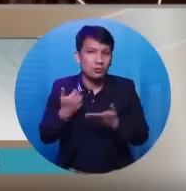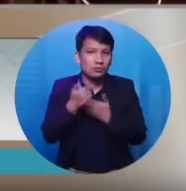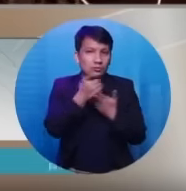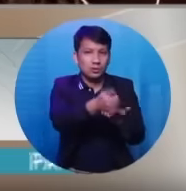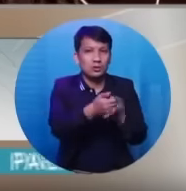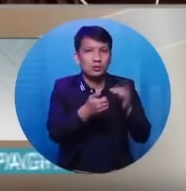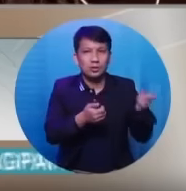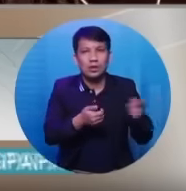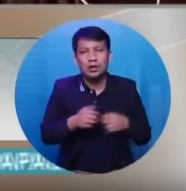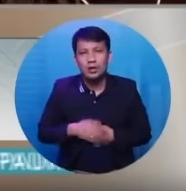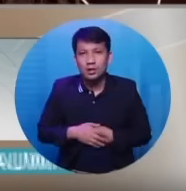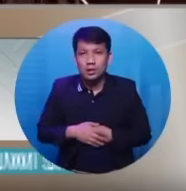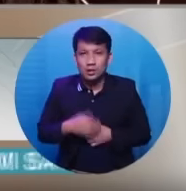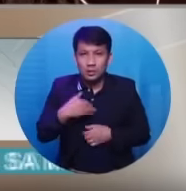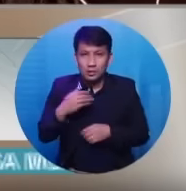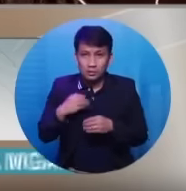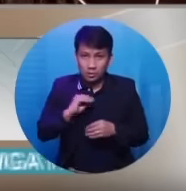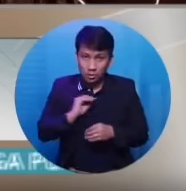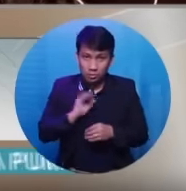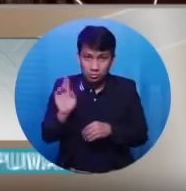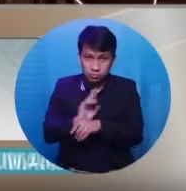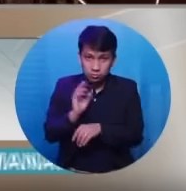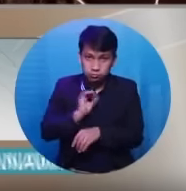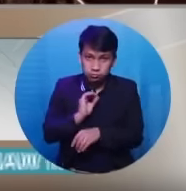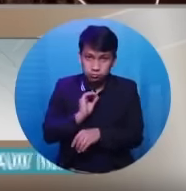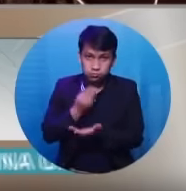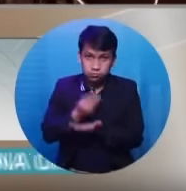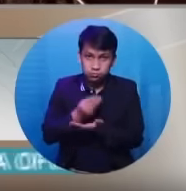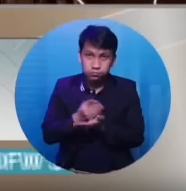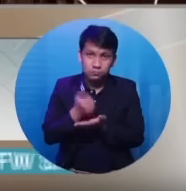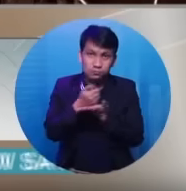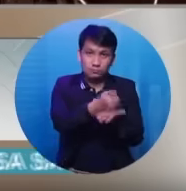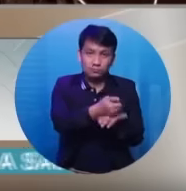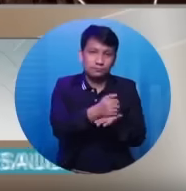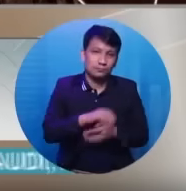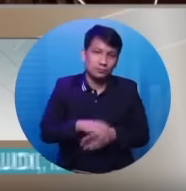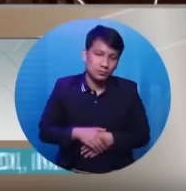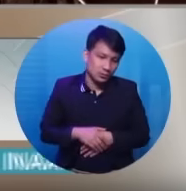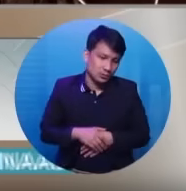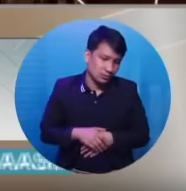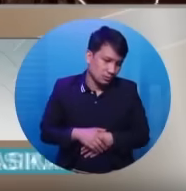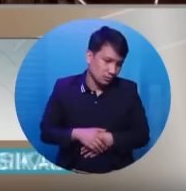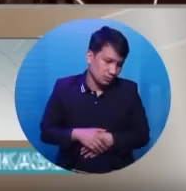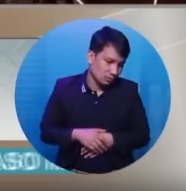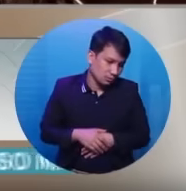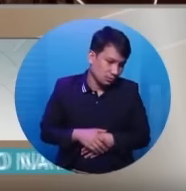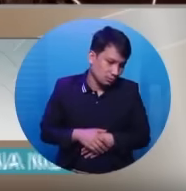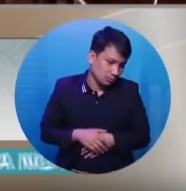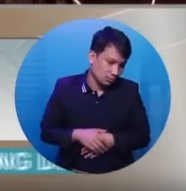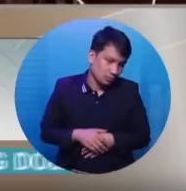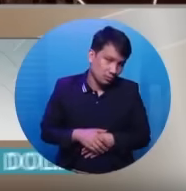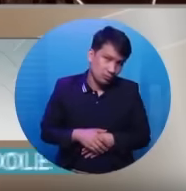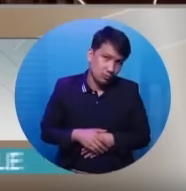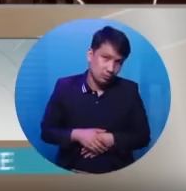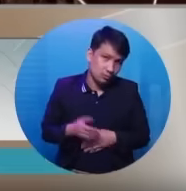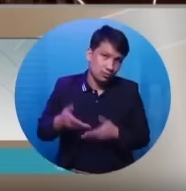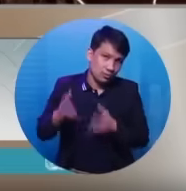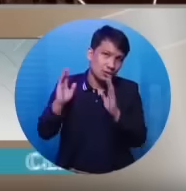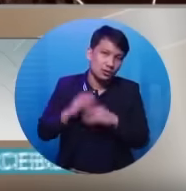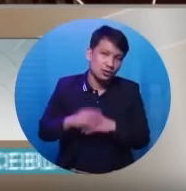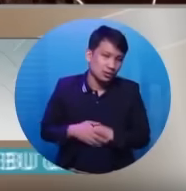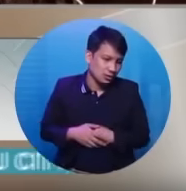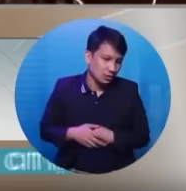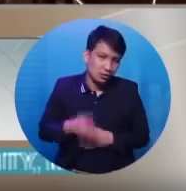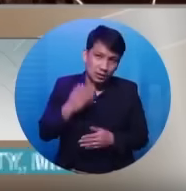sir. I'll use my own money to help you. Okay sir? Yung programa nyo sir, maganda yan. Tuloy nyo lang yan sir. Sige po sir. Apo.